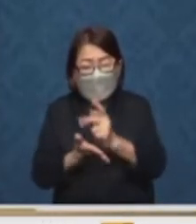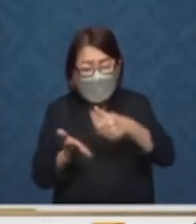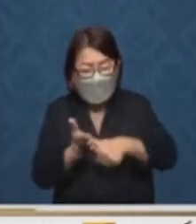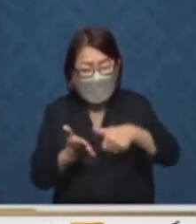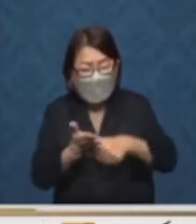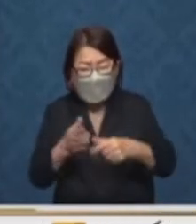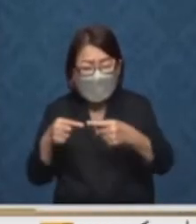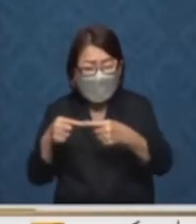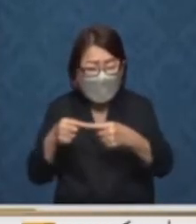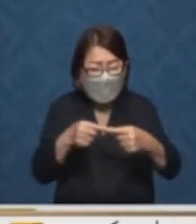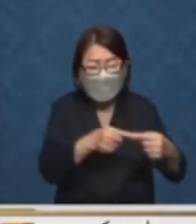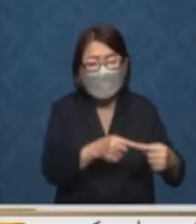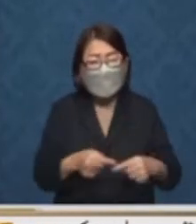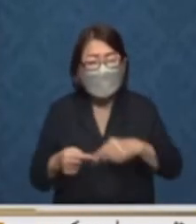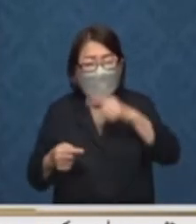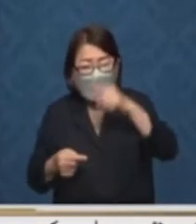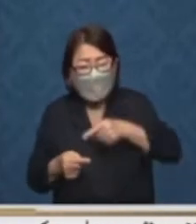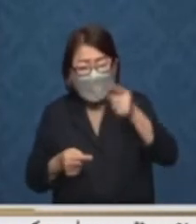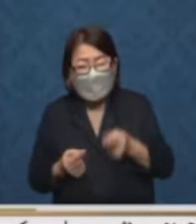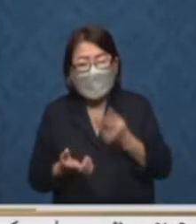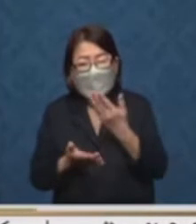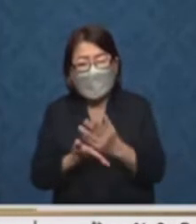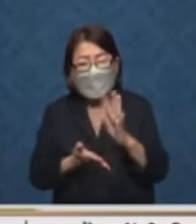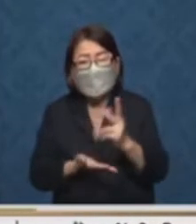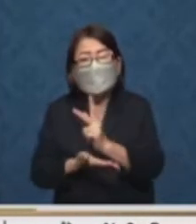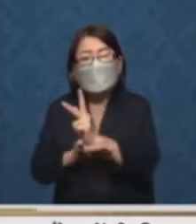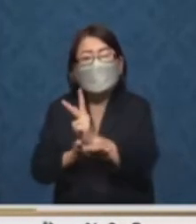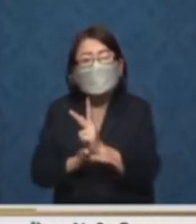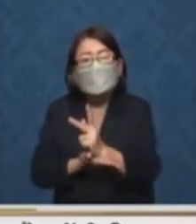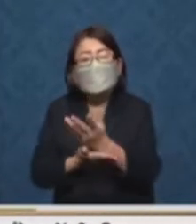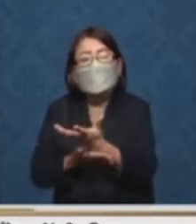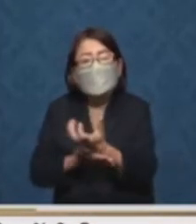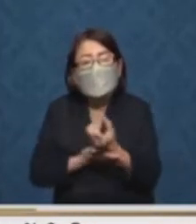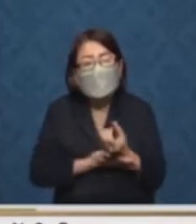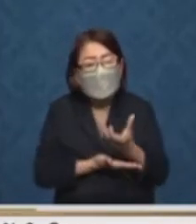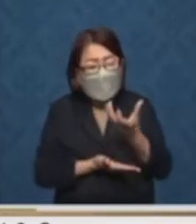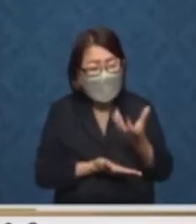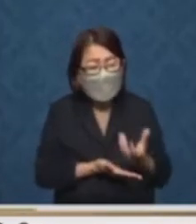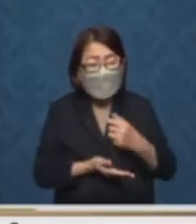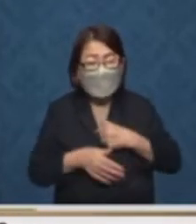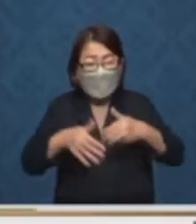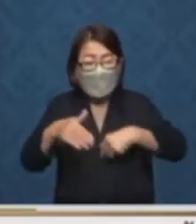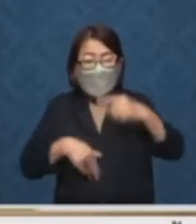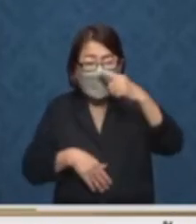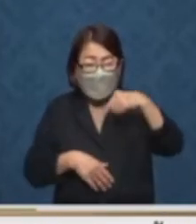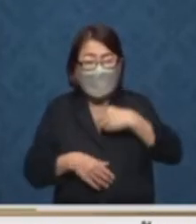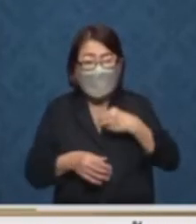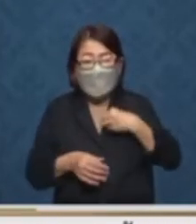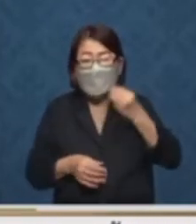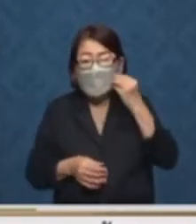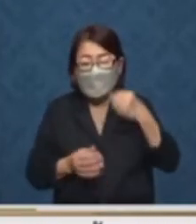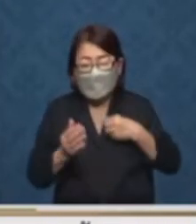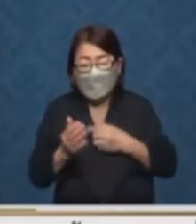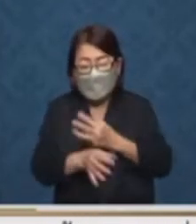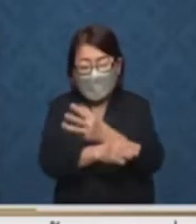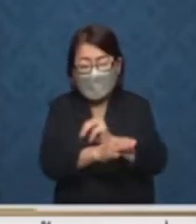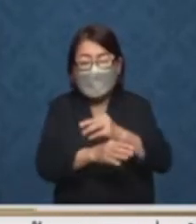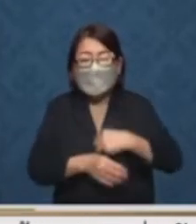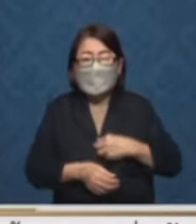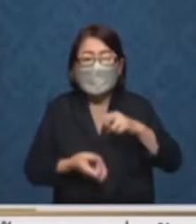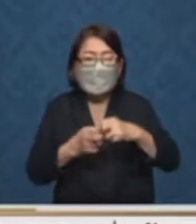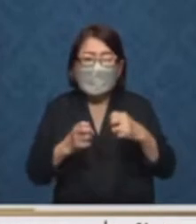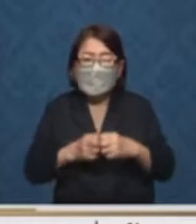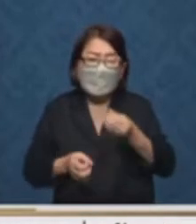ทศไทยเนี่ยเงินก็ไม่มีต้องไปกู้เขาพี่น้องบ้านผมทางภาคอีสานอยู่มหาสารคามเนี่ยอดอย